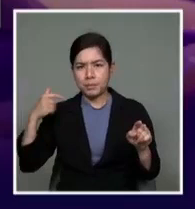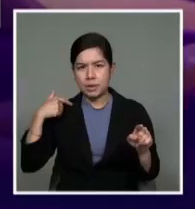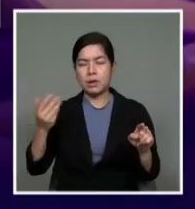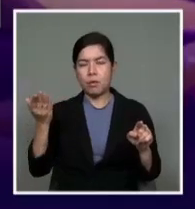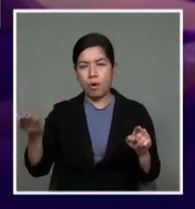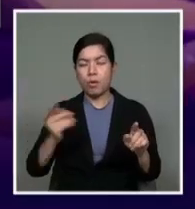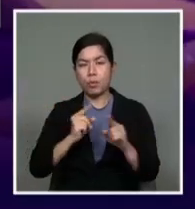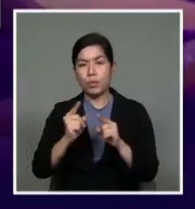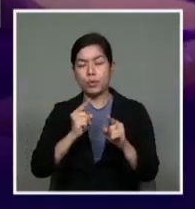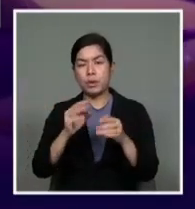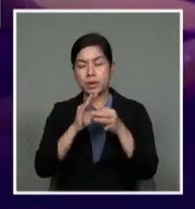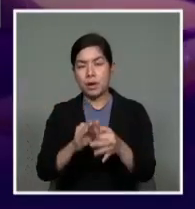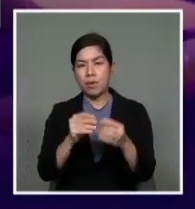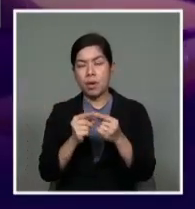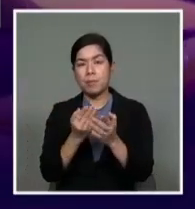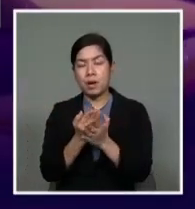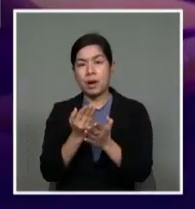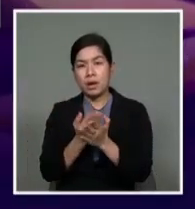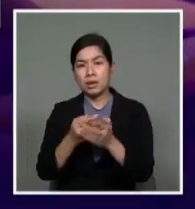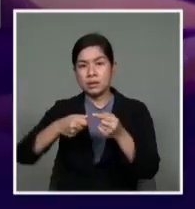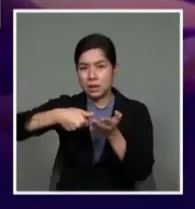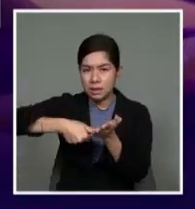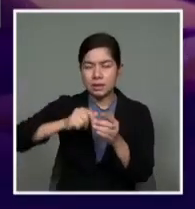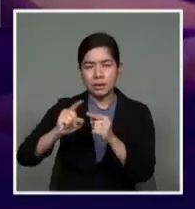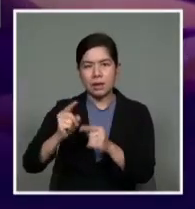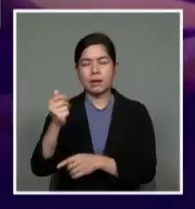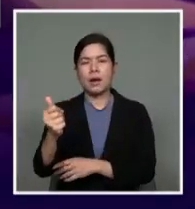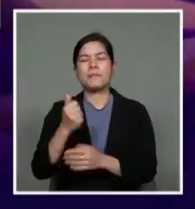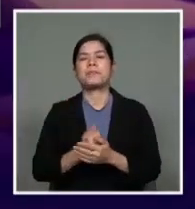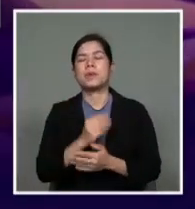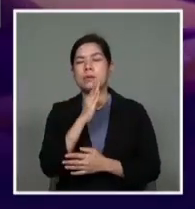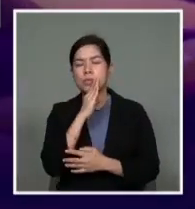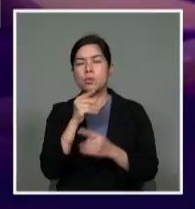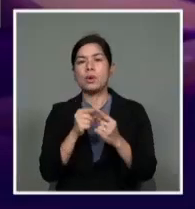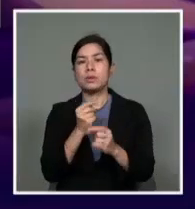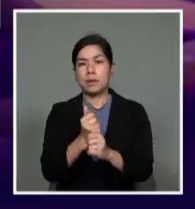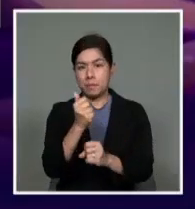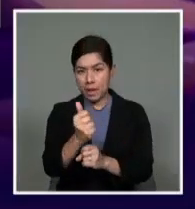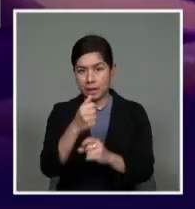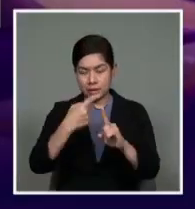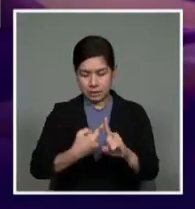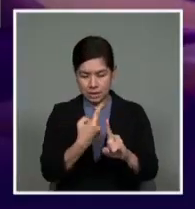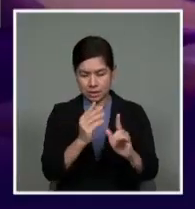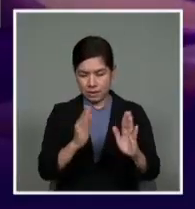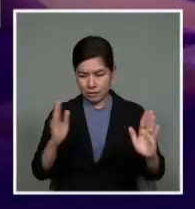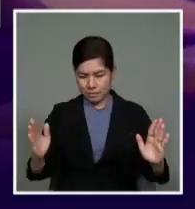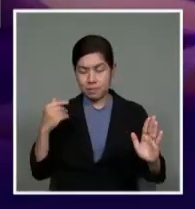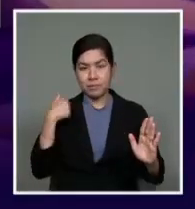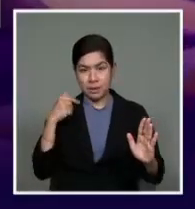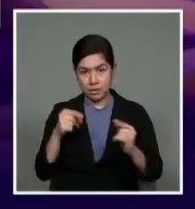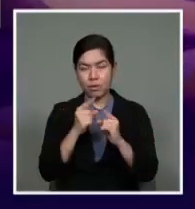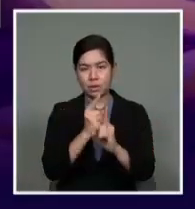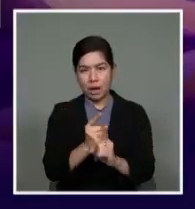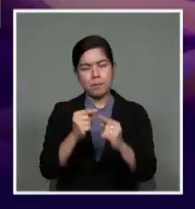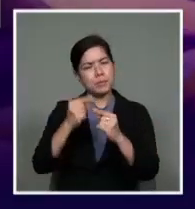ทยมีเงินสดเฉลี่ยราวๆ 5,000 ล้านบาทต่อเดือนค่ะซึ่งถ้าหากว่ารักษาค่าใช้จ่ายต่อเดือนให้ได้ตามนี้การบินไท